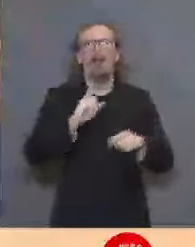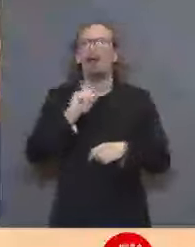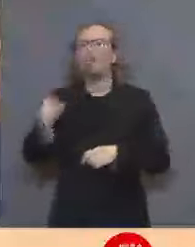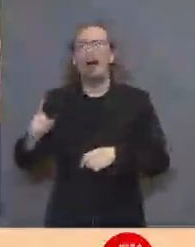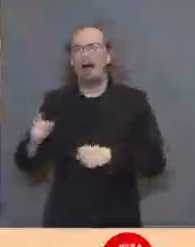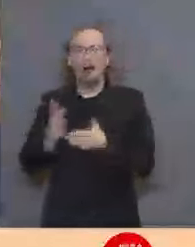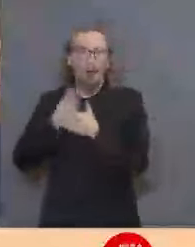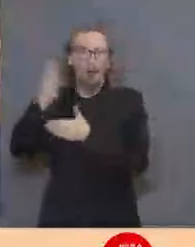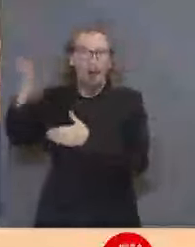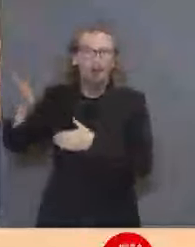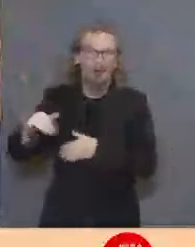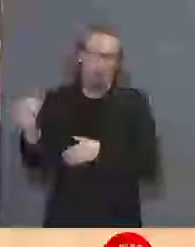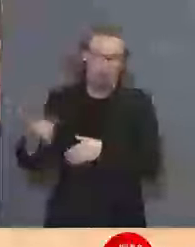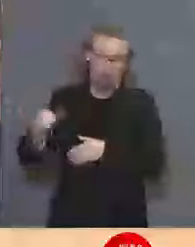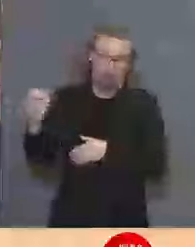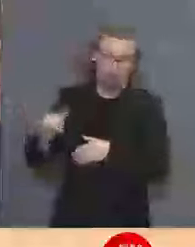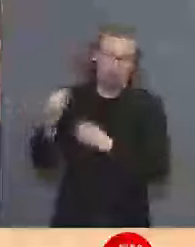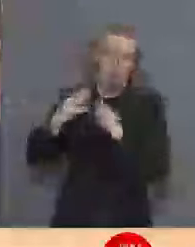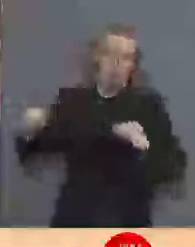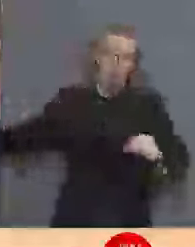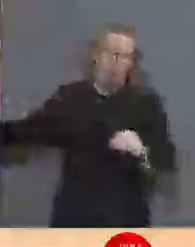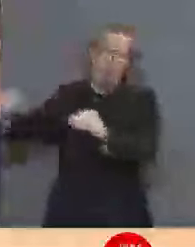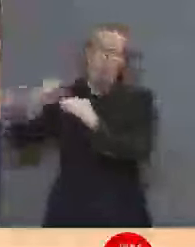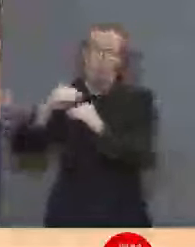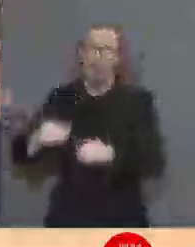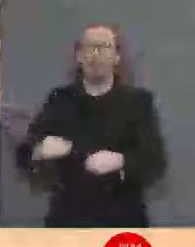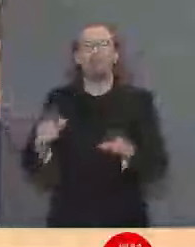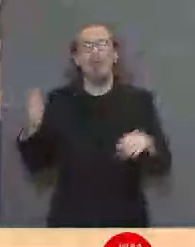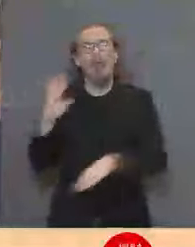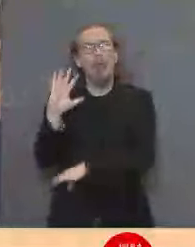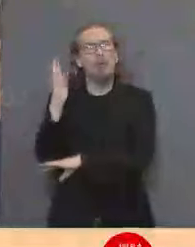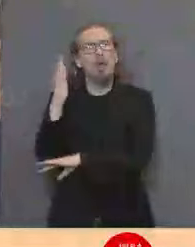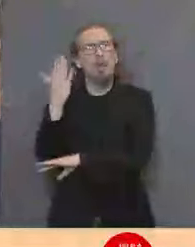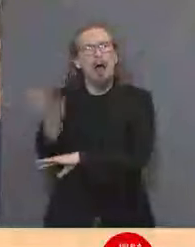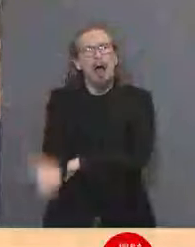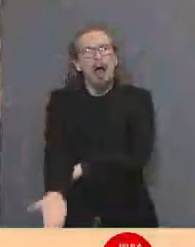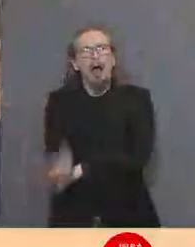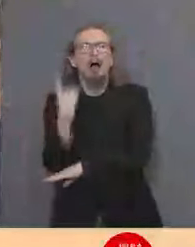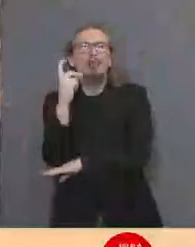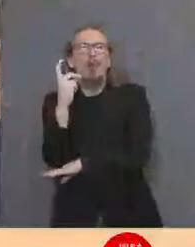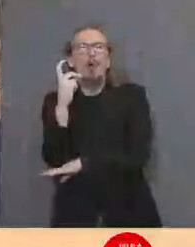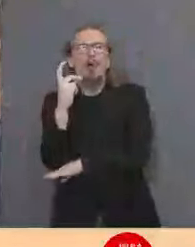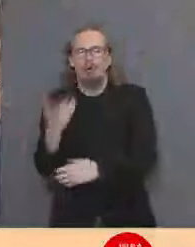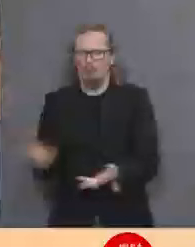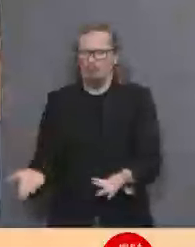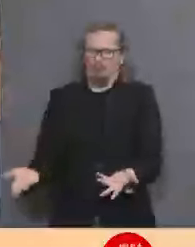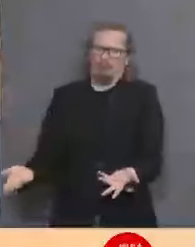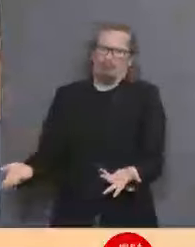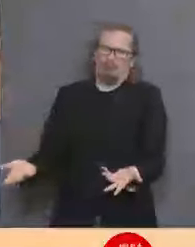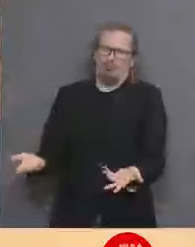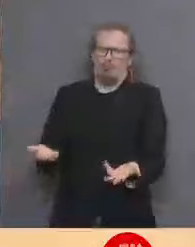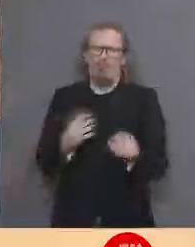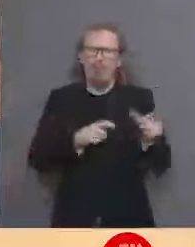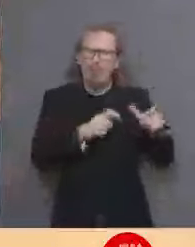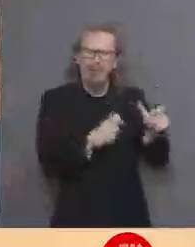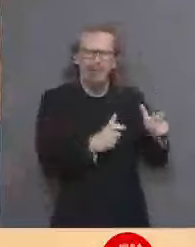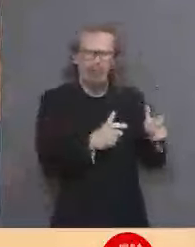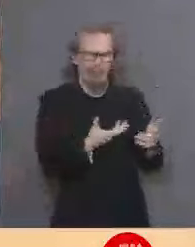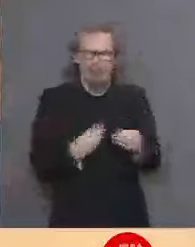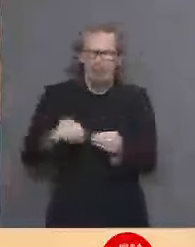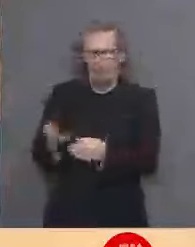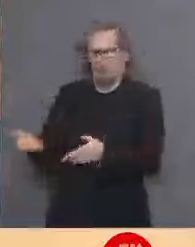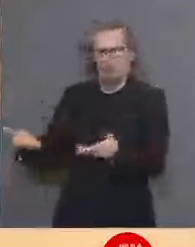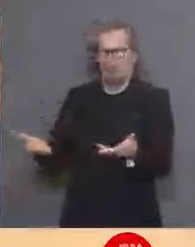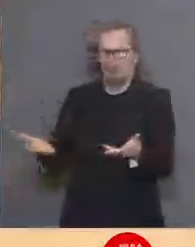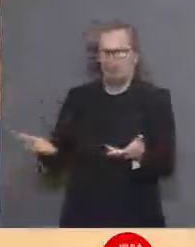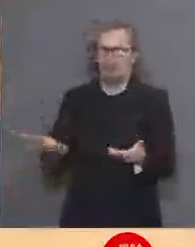l'incongru projet gadget dont circule la rumeur de miroir d'eau qui viendrait s'ajouter au bassin. Et j'avoue que c'est là